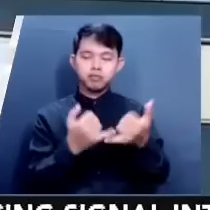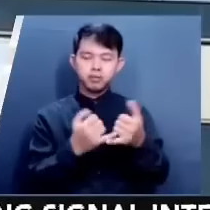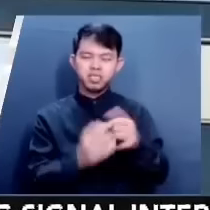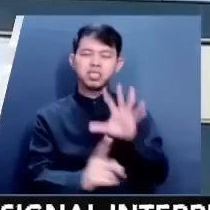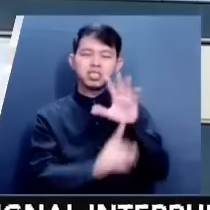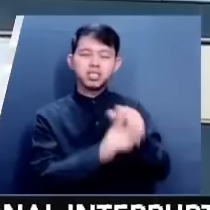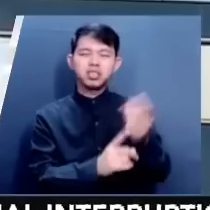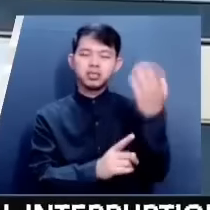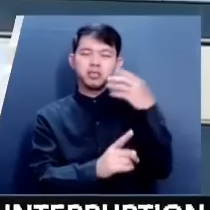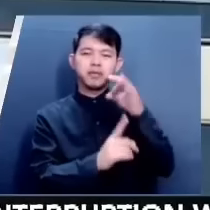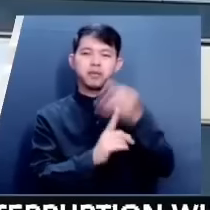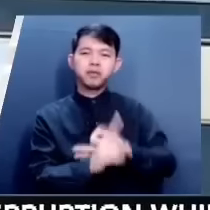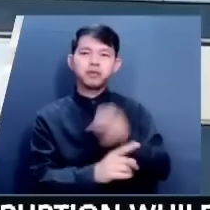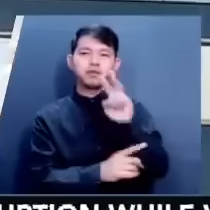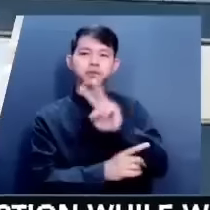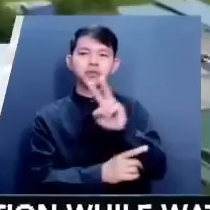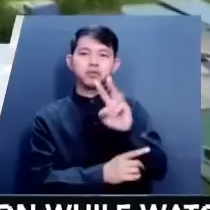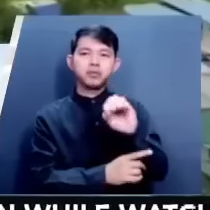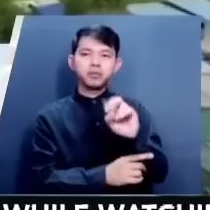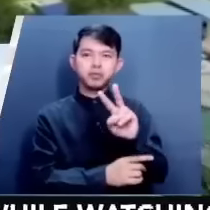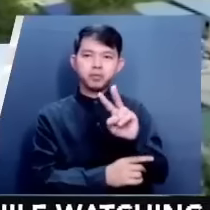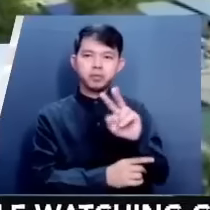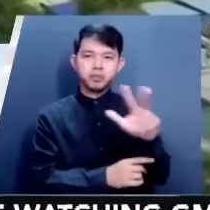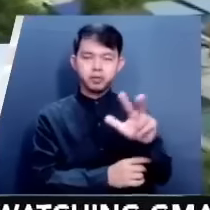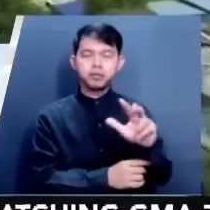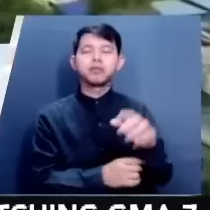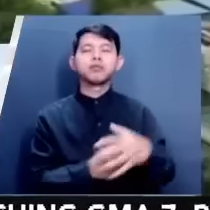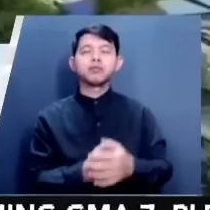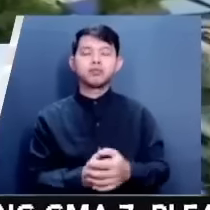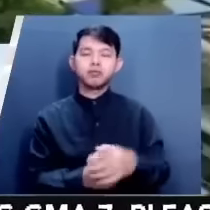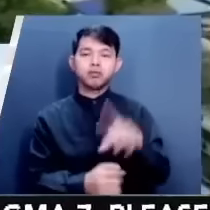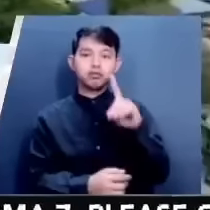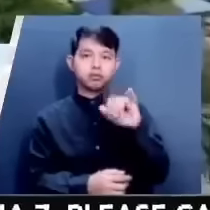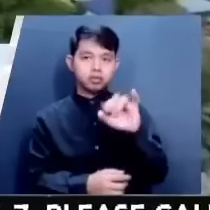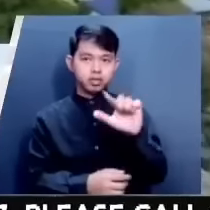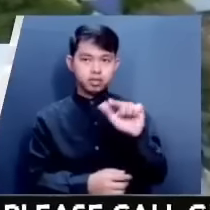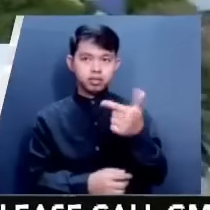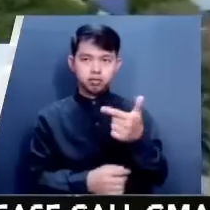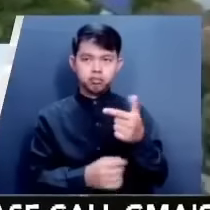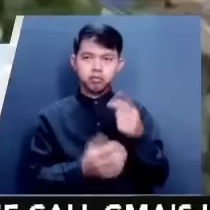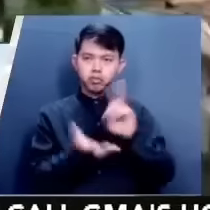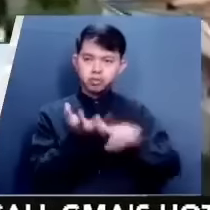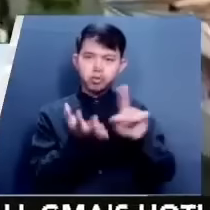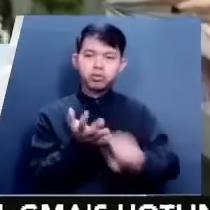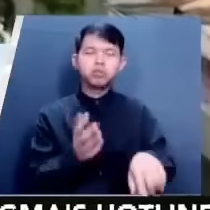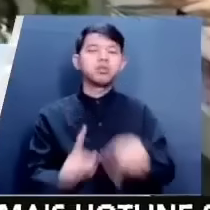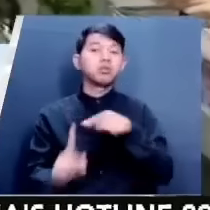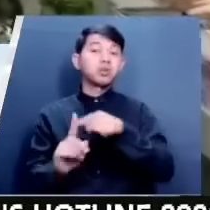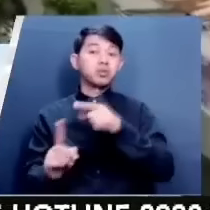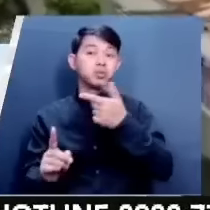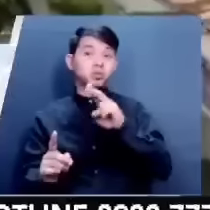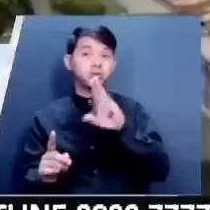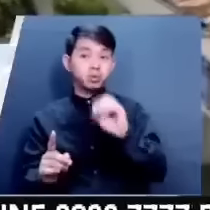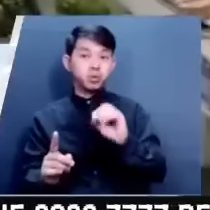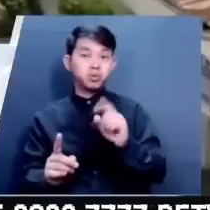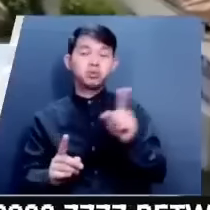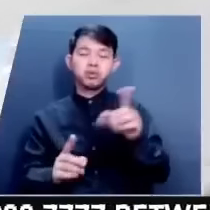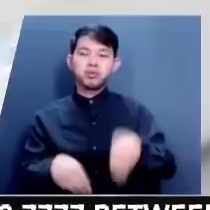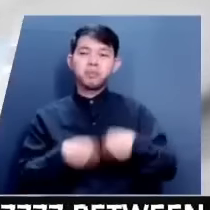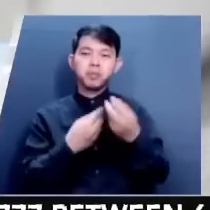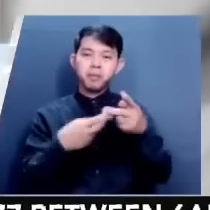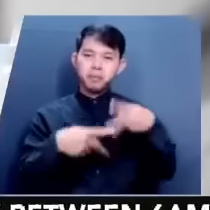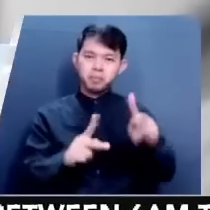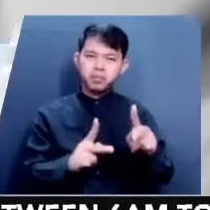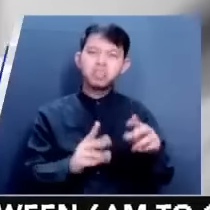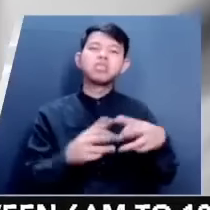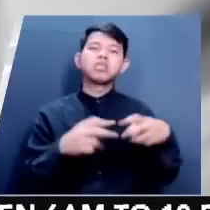2023. Batay sa pagsisiyasat ng DILG, binigyan ni Guo ng business permit ang Hong Seng kahit expired na ang lisensya nito mula sa PAGCOR.